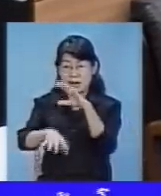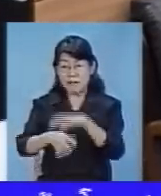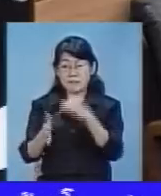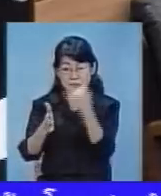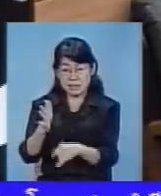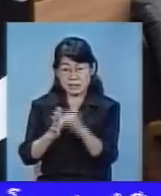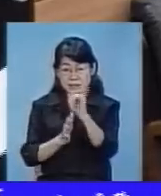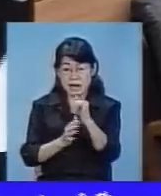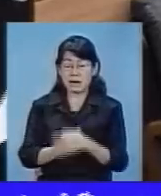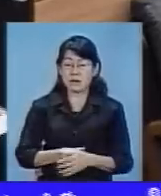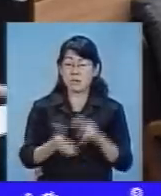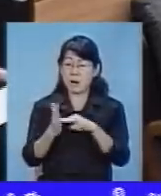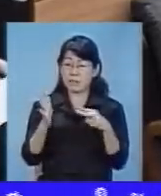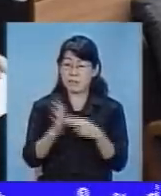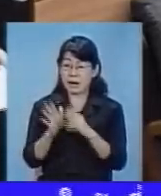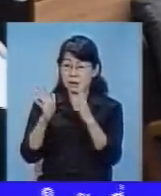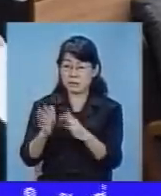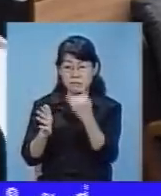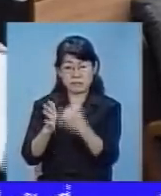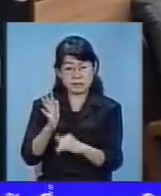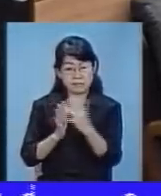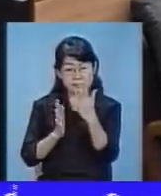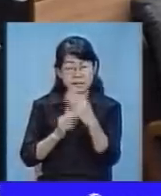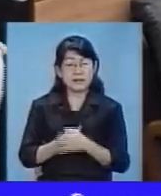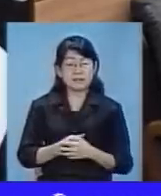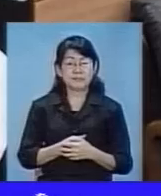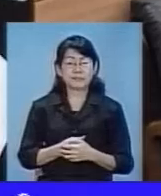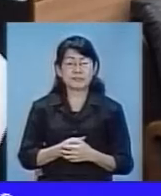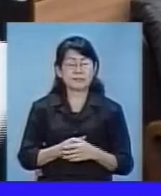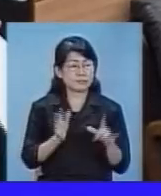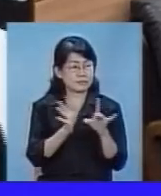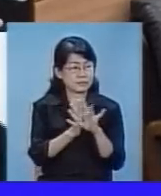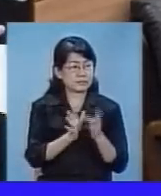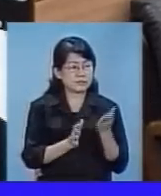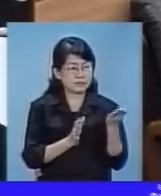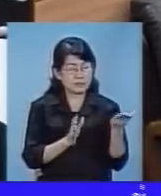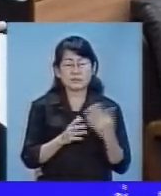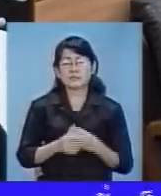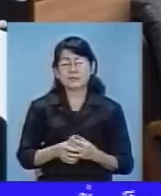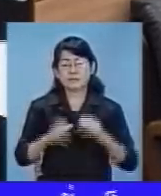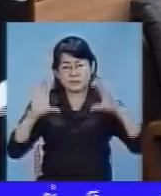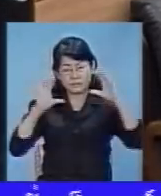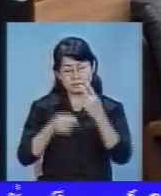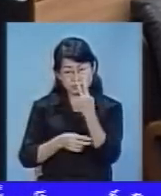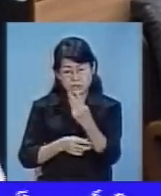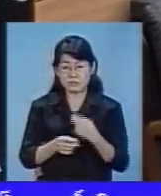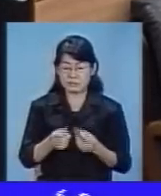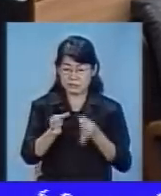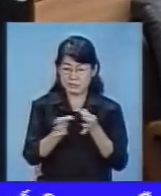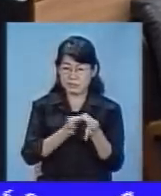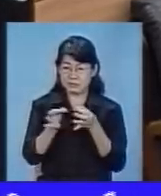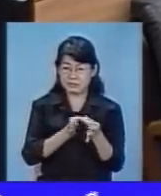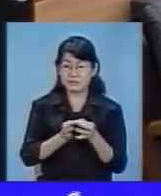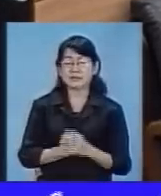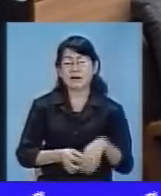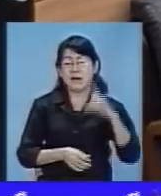ตามกฎหมายนะครับสุดท้ายผมอยากให้ท่านไปช่วยดูนิดหนึ่งขณะที่ผมอภิปรายถึงแม่น้องเกดเนี่ยเ